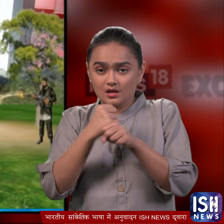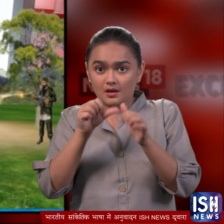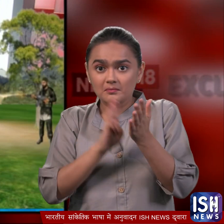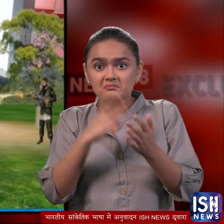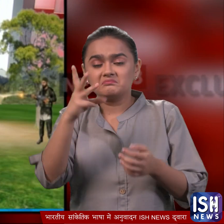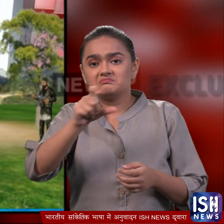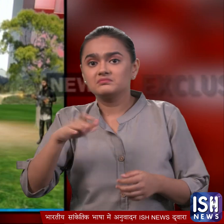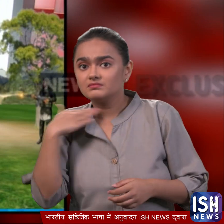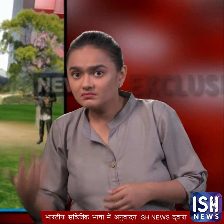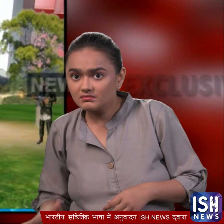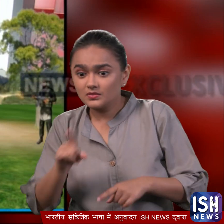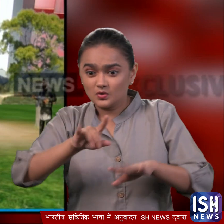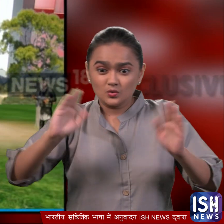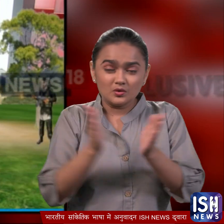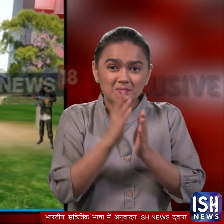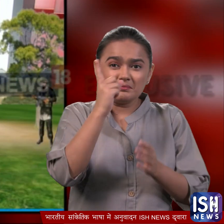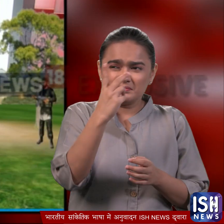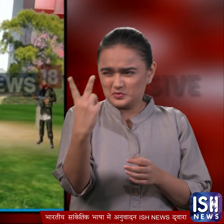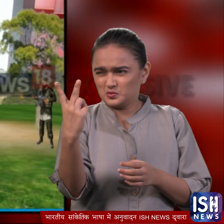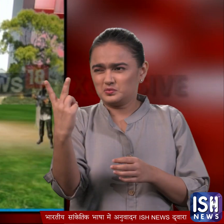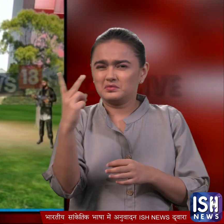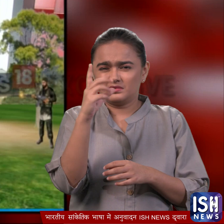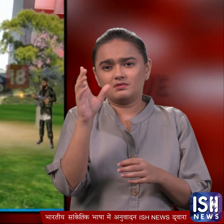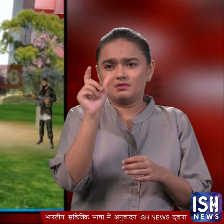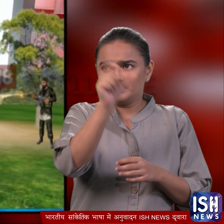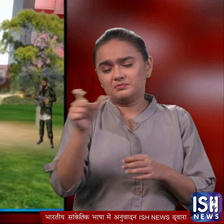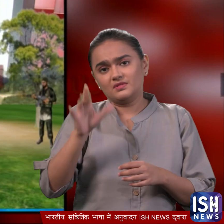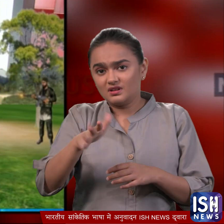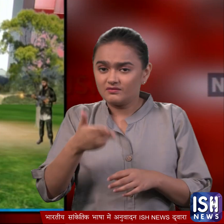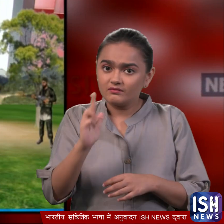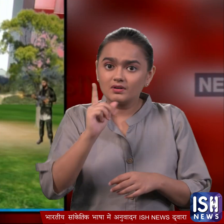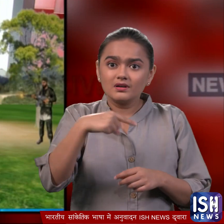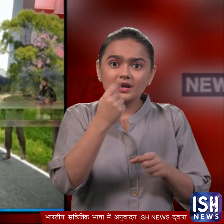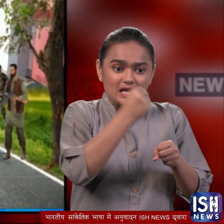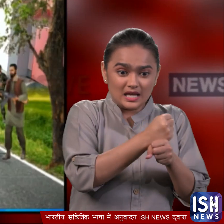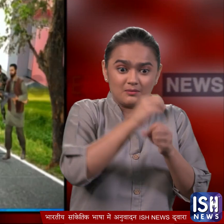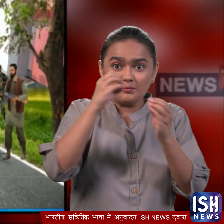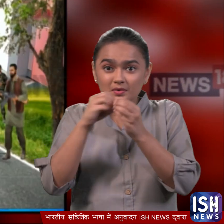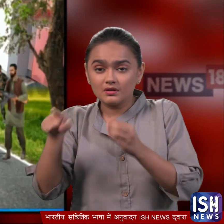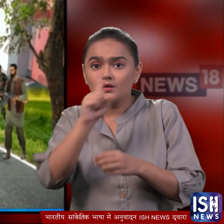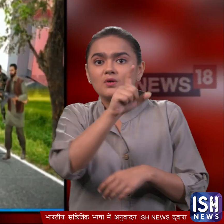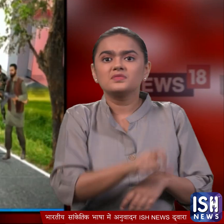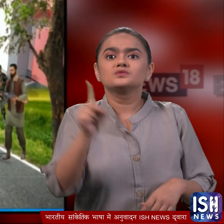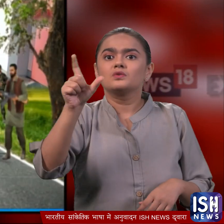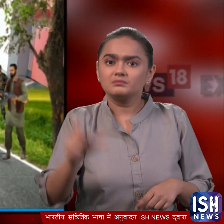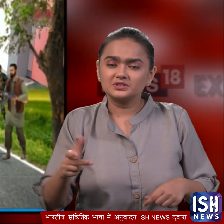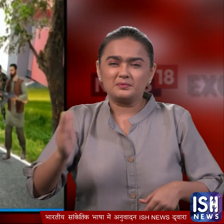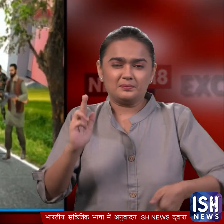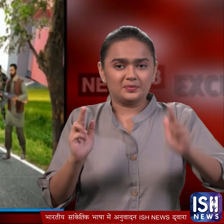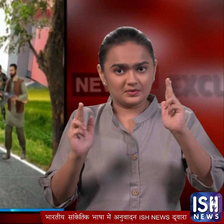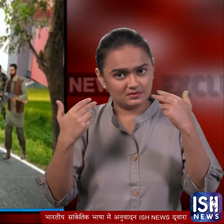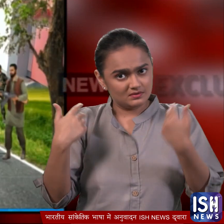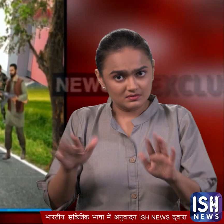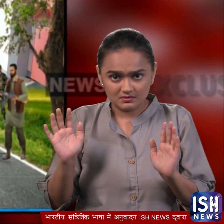कुलगाम में 3 लोगों की हत्या आतंकियों ने की। बारामूला के 2 लोगों को इसी तरह से मारा गया, जबकि बडगाम और बांदीपुरा में एक व्यक्ति की